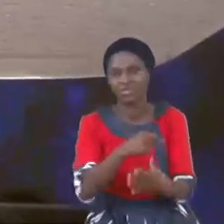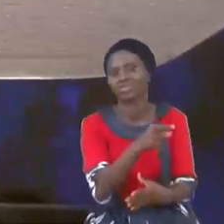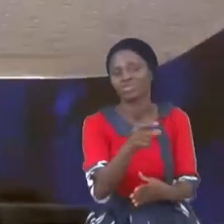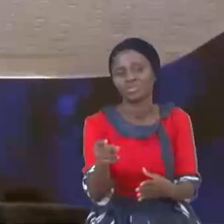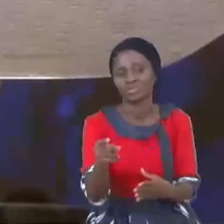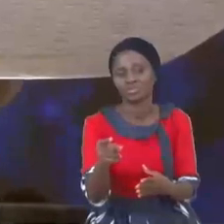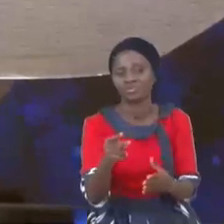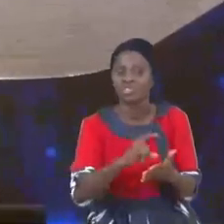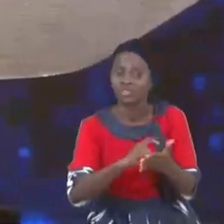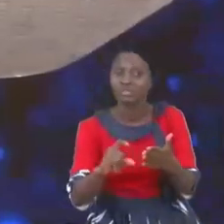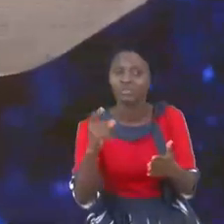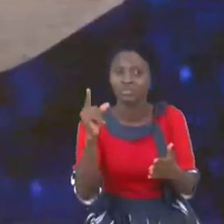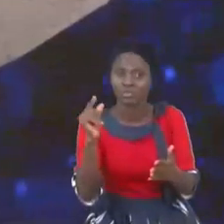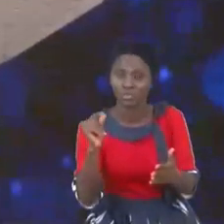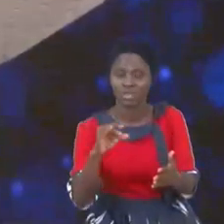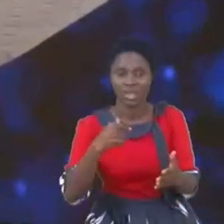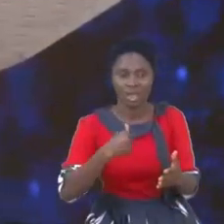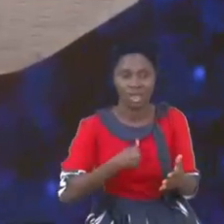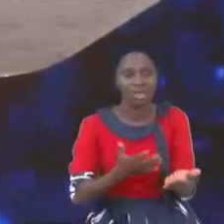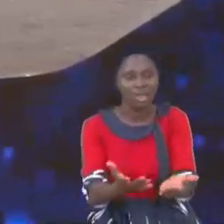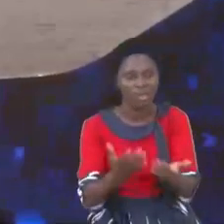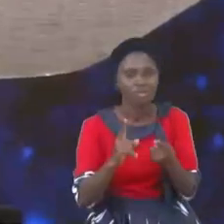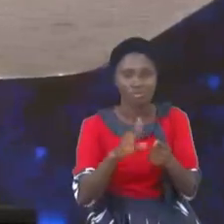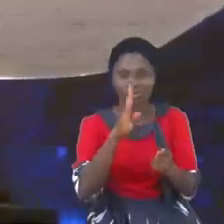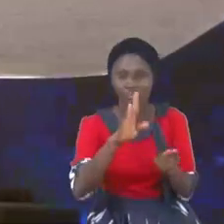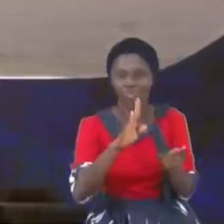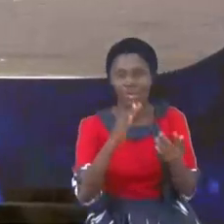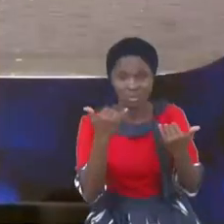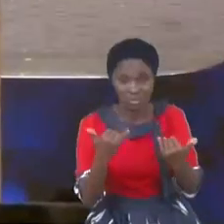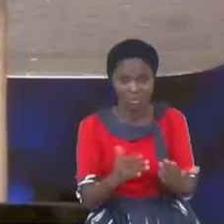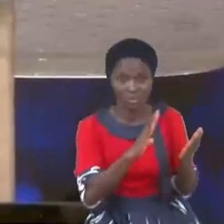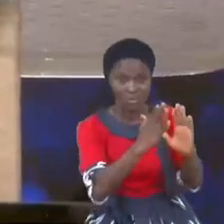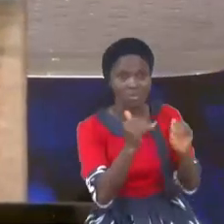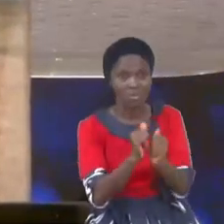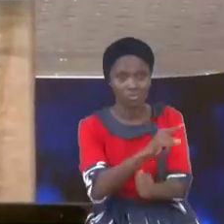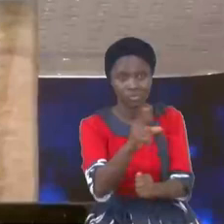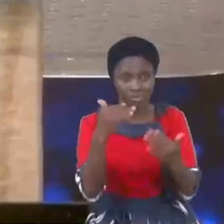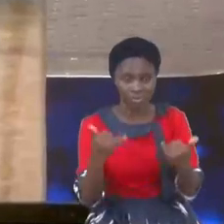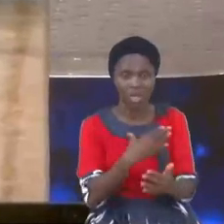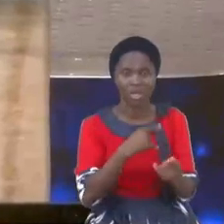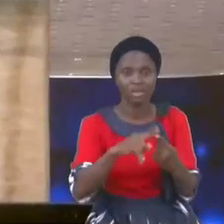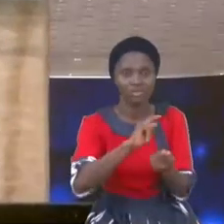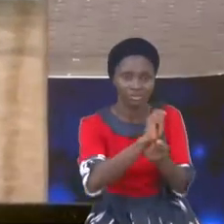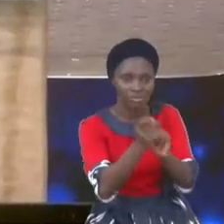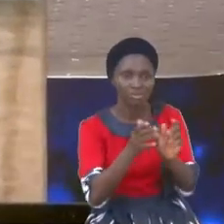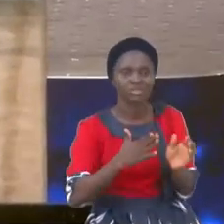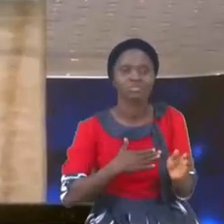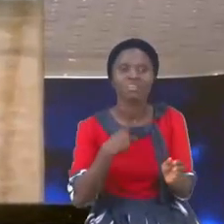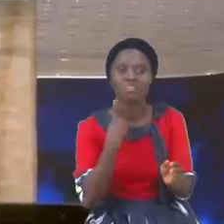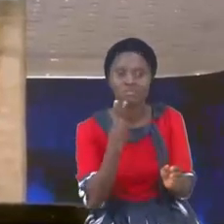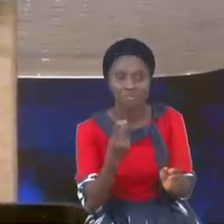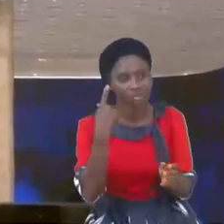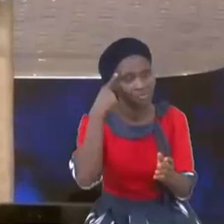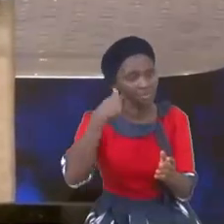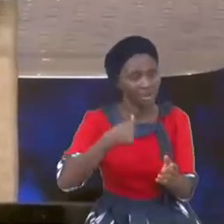être maintenant auprès de vous et changer de langage, car je suis dans